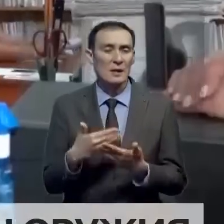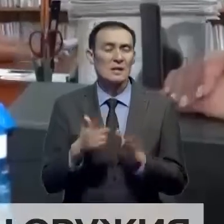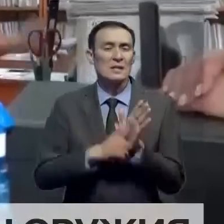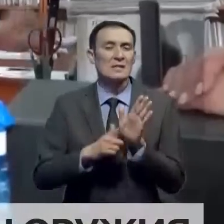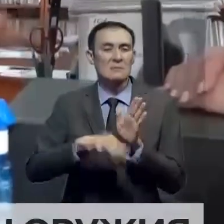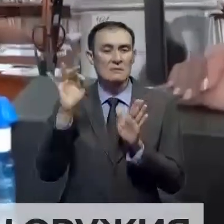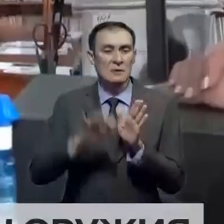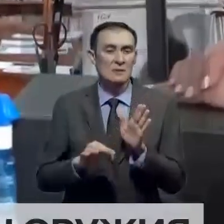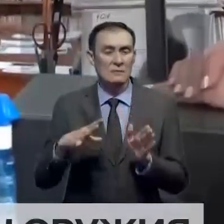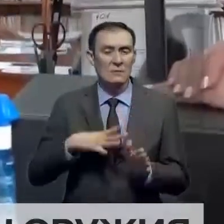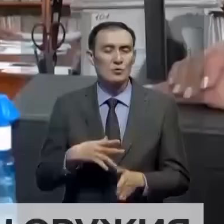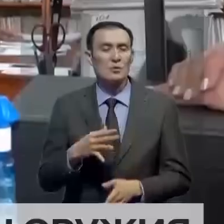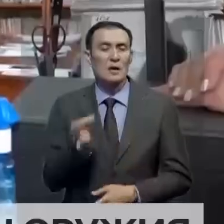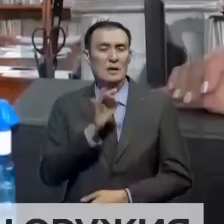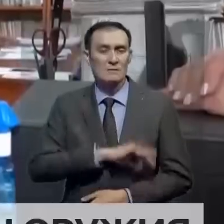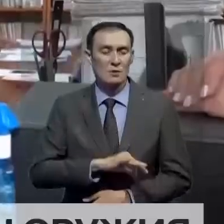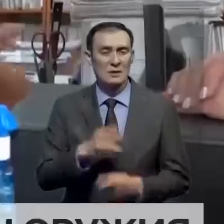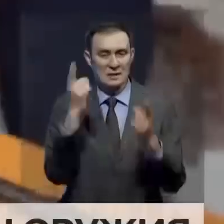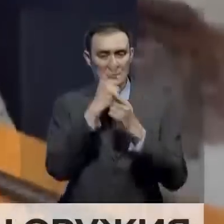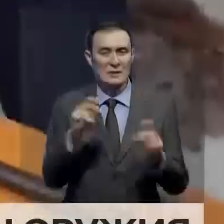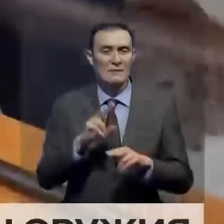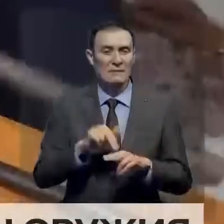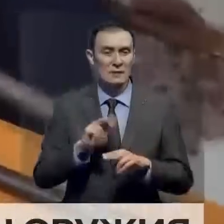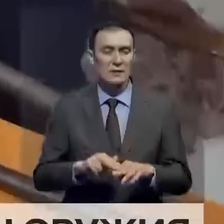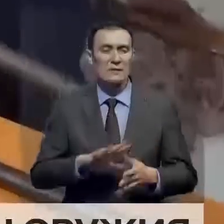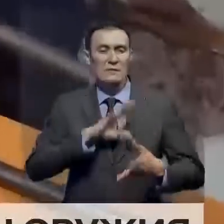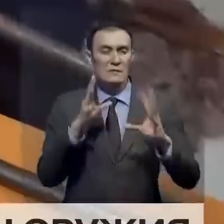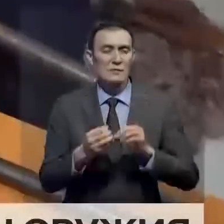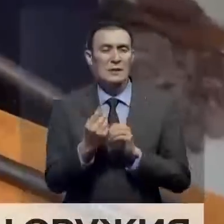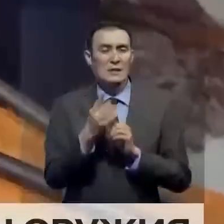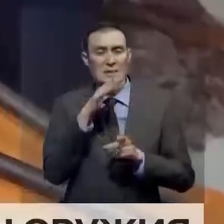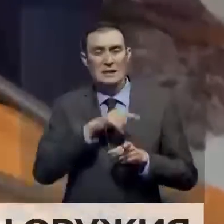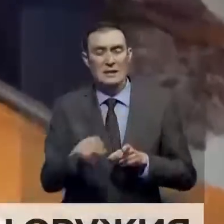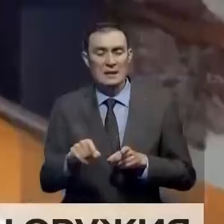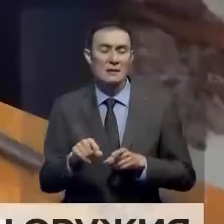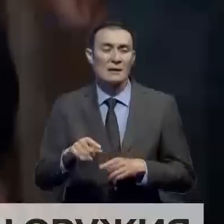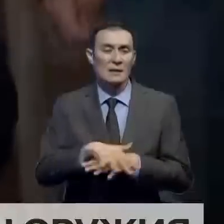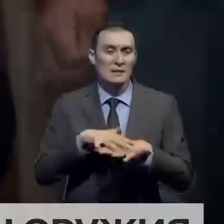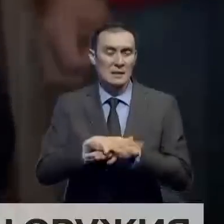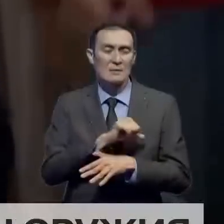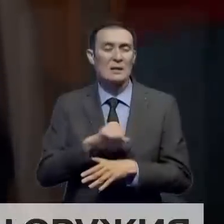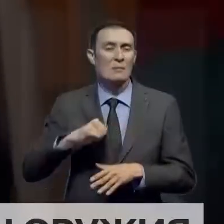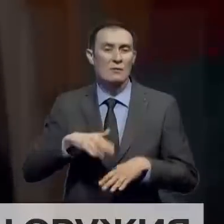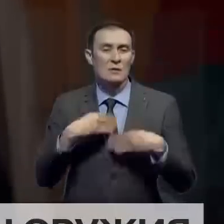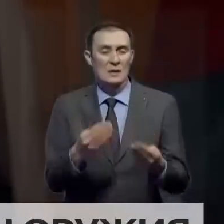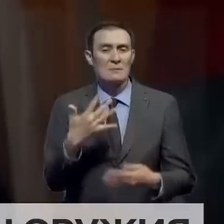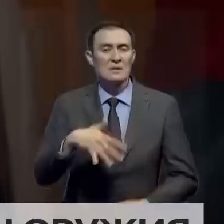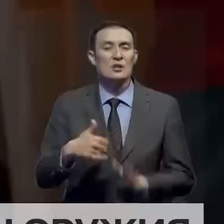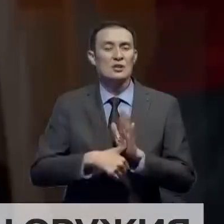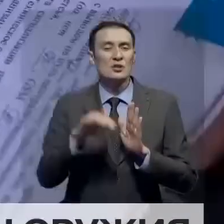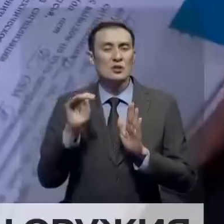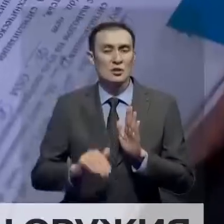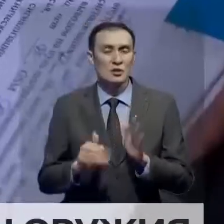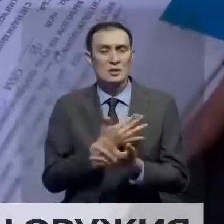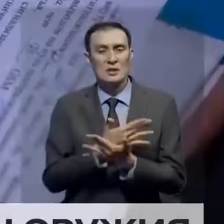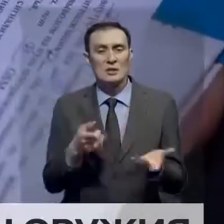тенге. Порядка 70% из них освоили, сообщили в МВД. Всего за 11 лет акции казахстанцы добровольно сдали 56